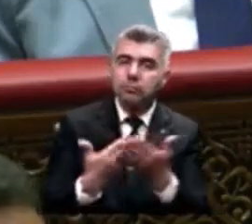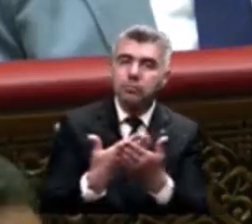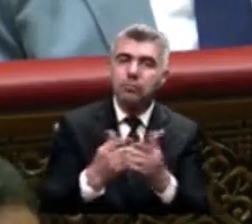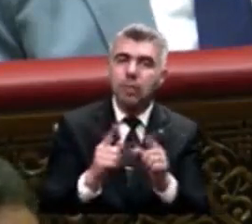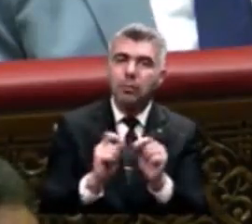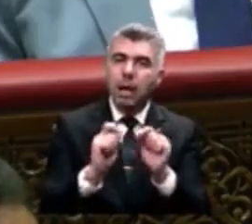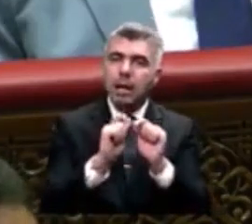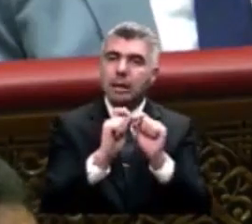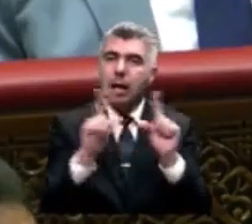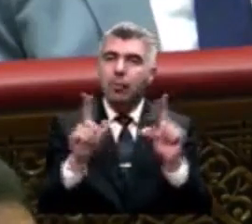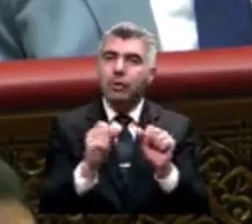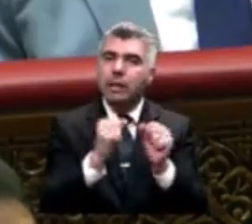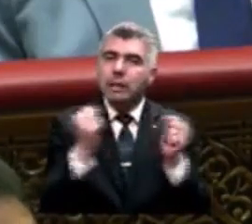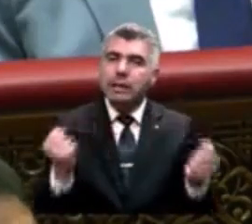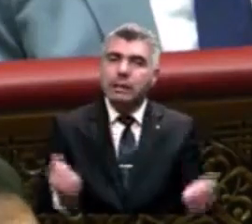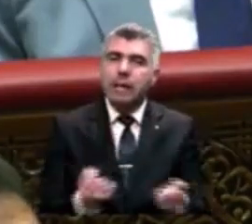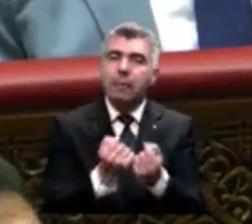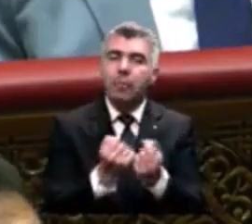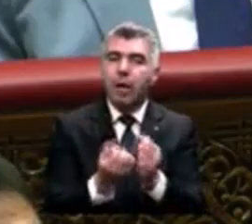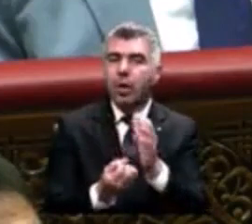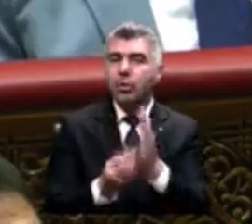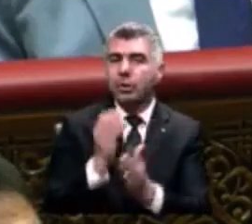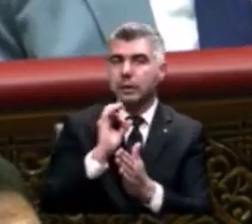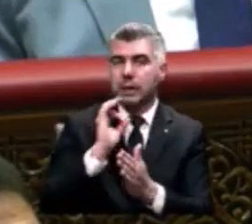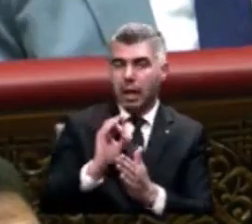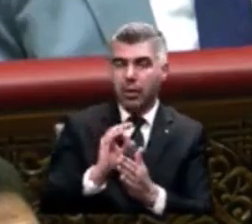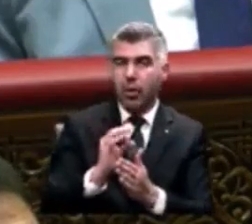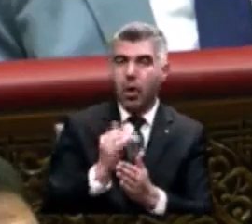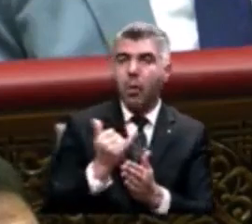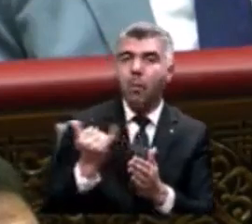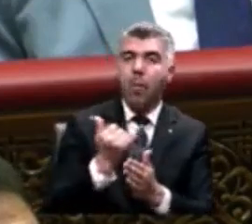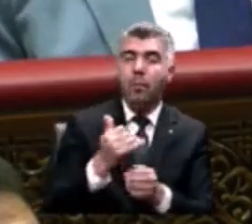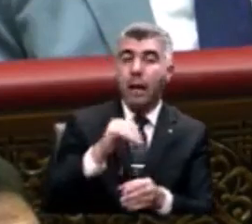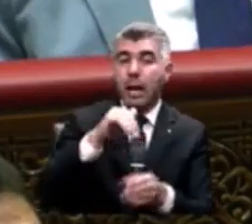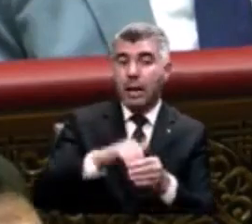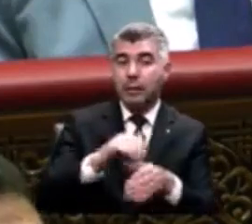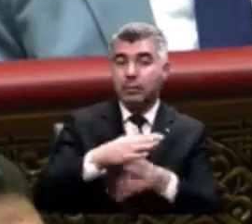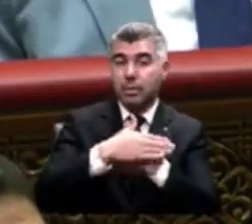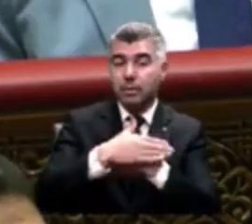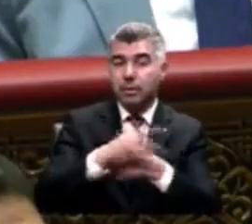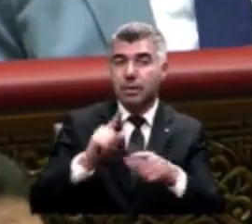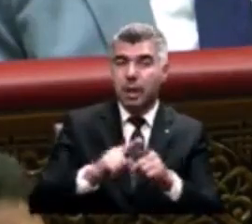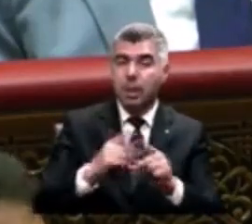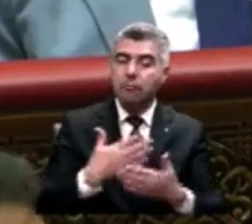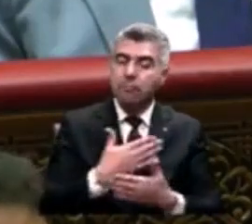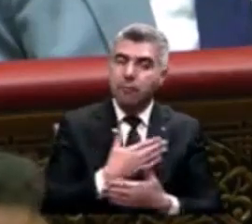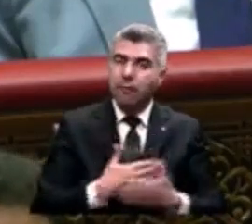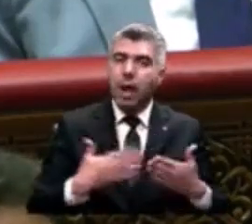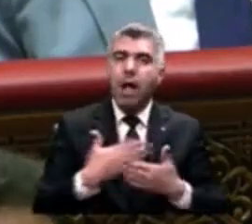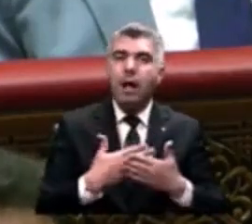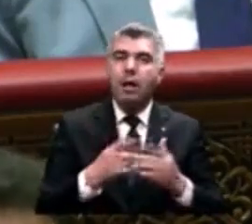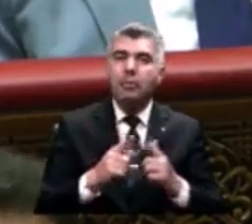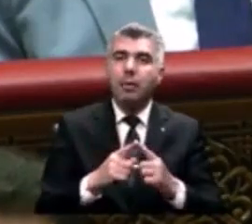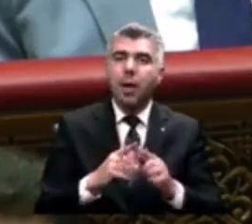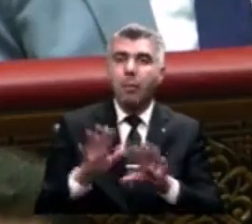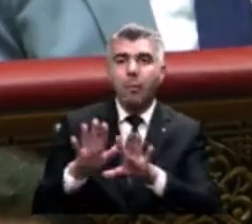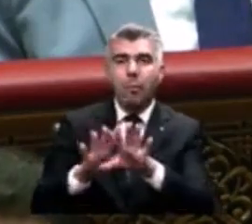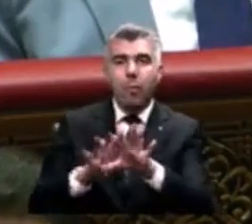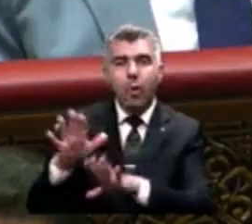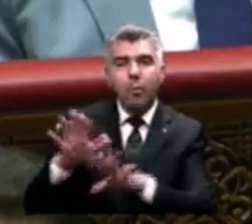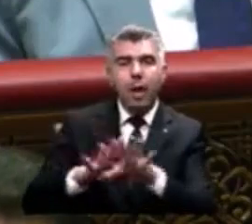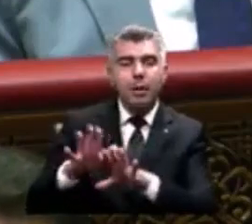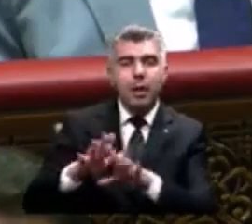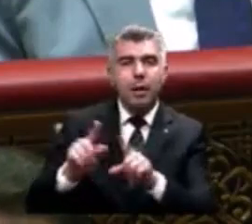النموذج التنموي الجديد. نجدد التعبير في فريقنا عن اعتزازنا بمبادرتكم القيمة في فتح